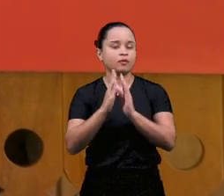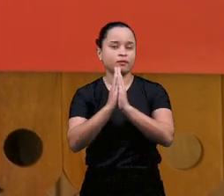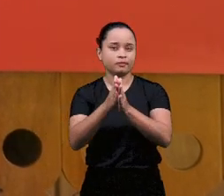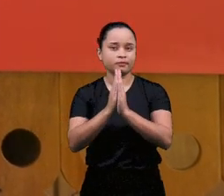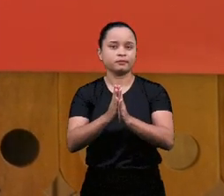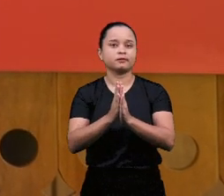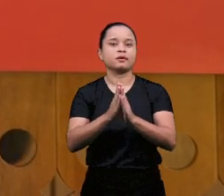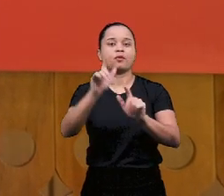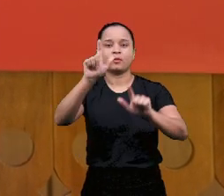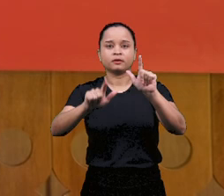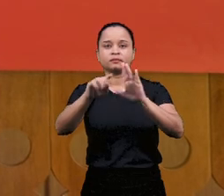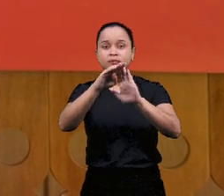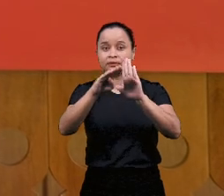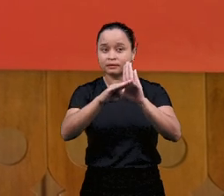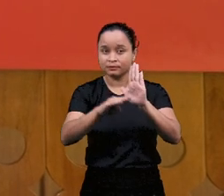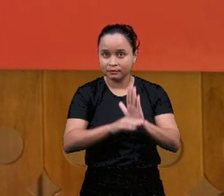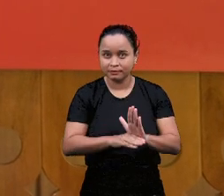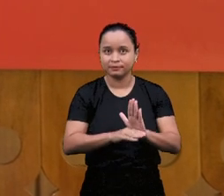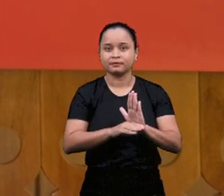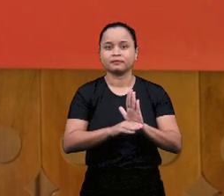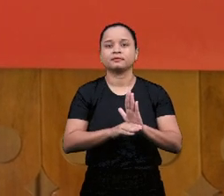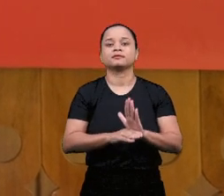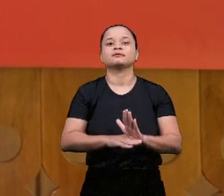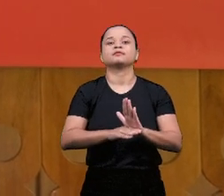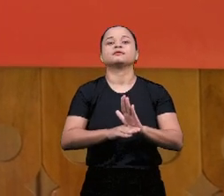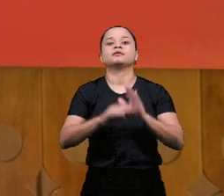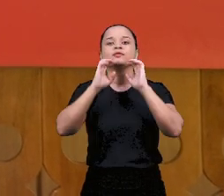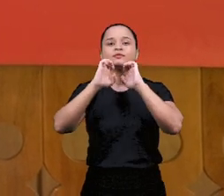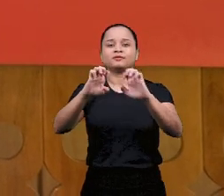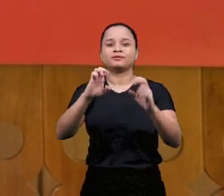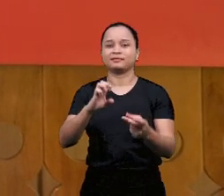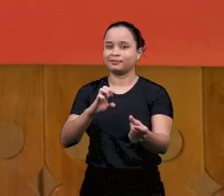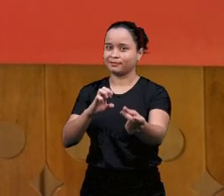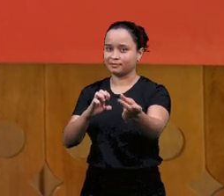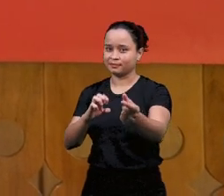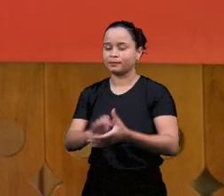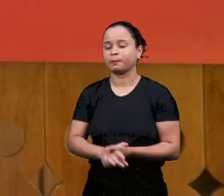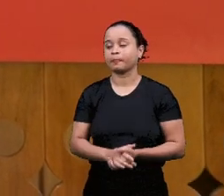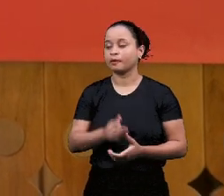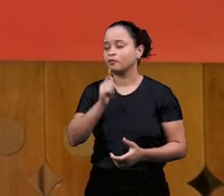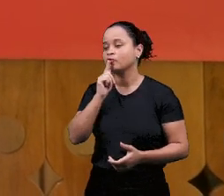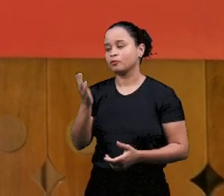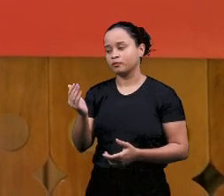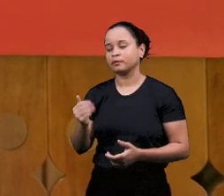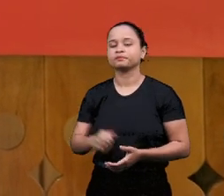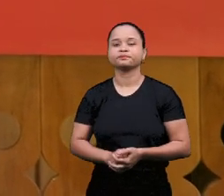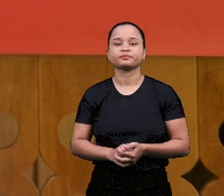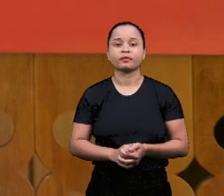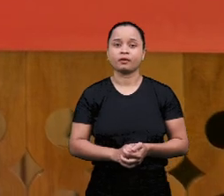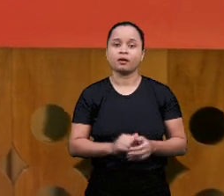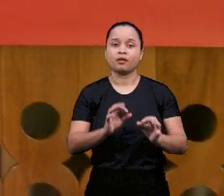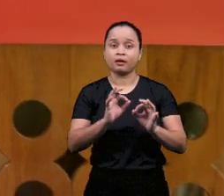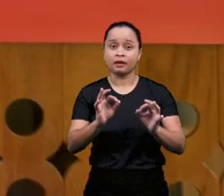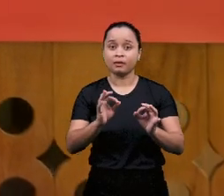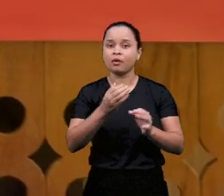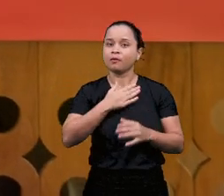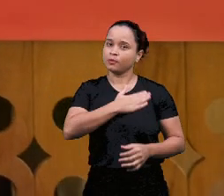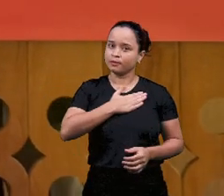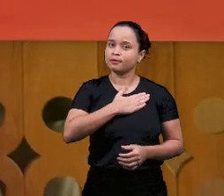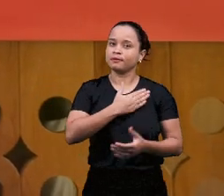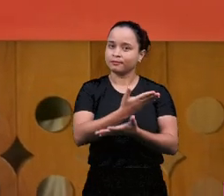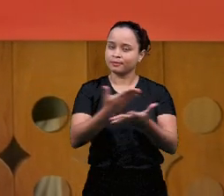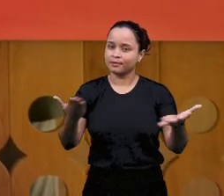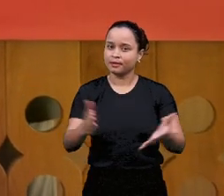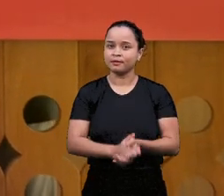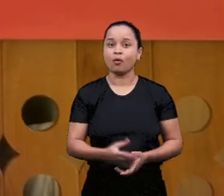Justin, tu peux venir ici. Ça a été un plaisir de parler aux frères et sœurs. À 13h,